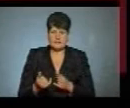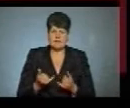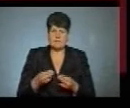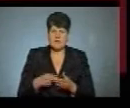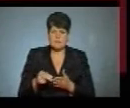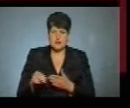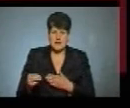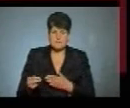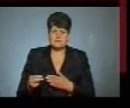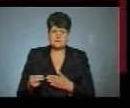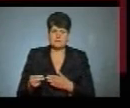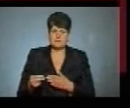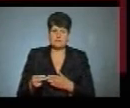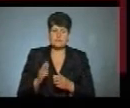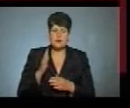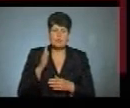придбання